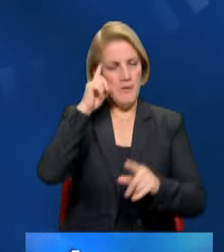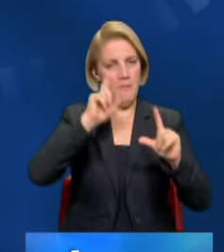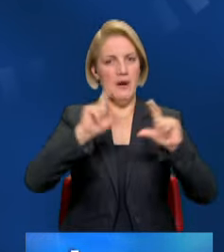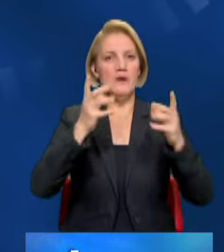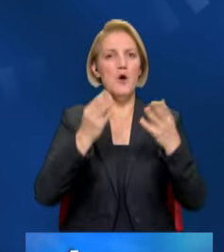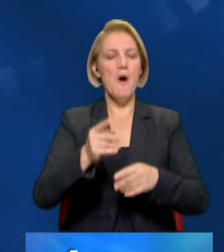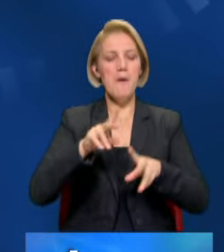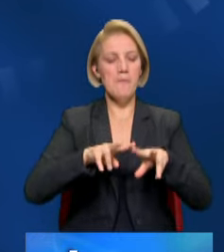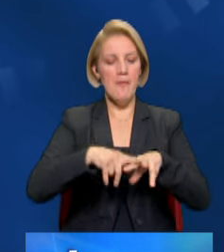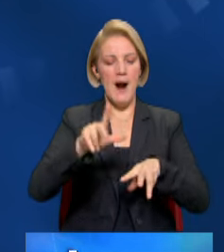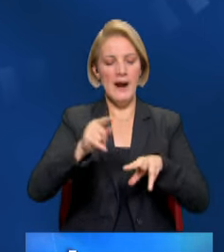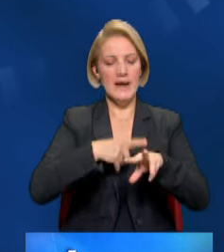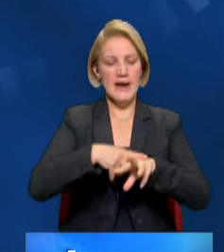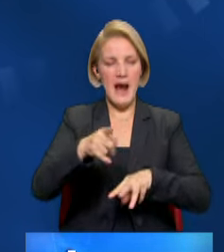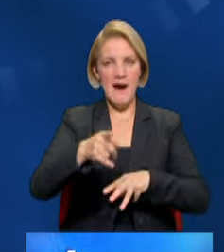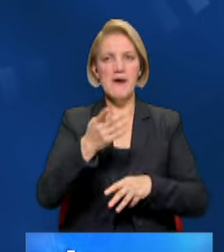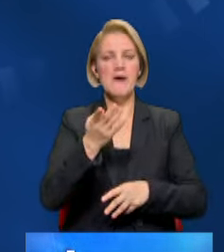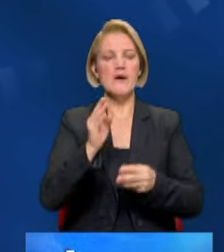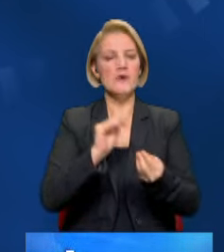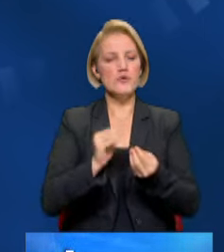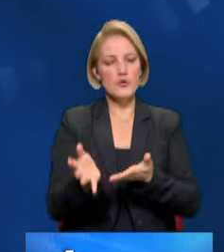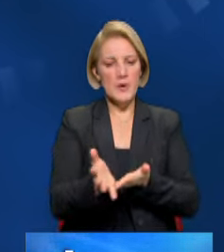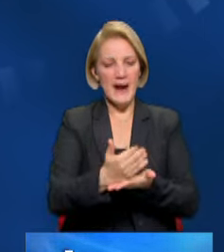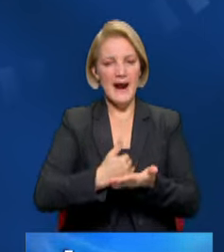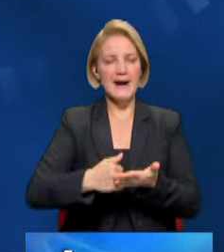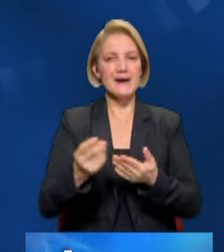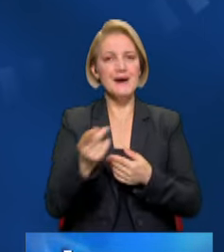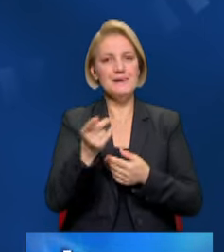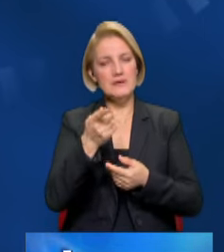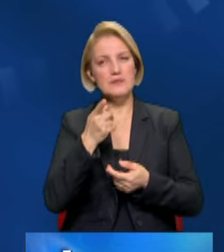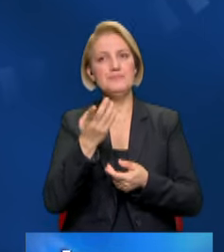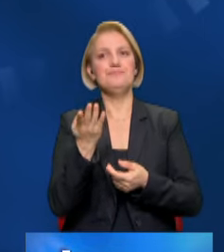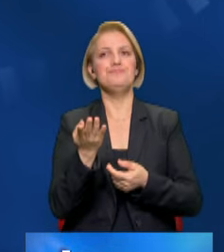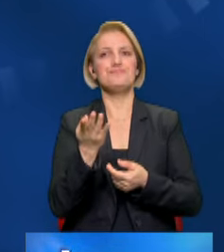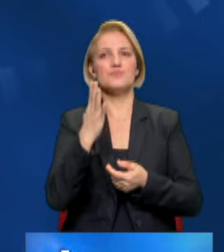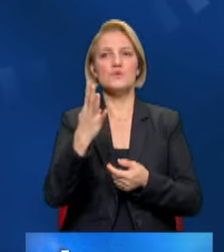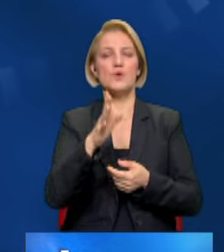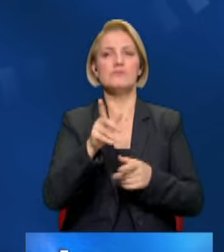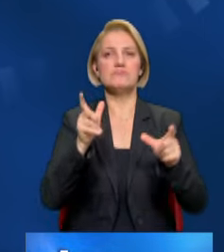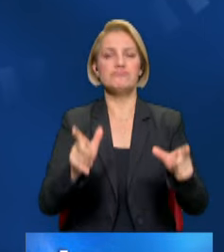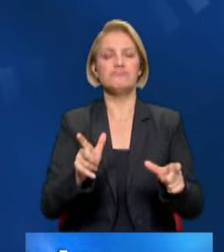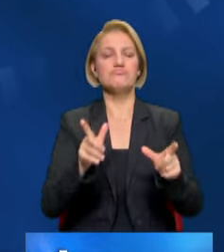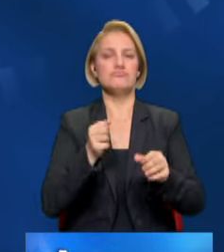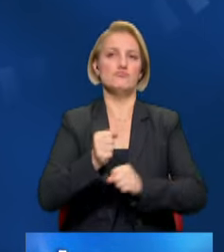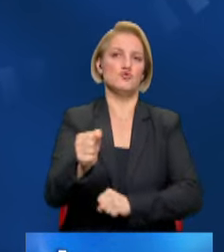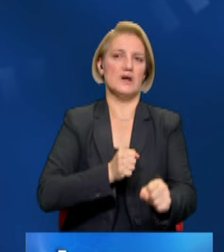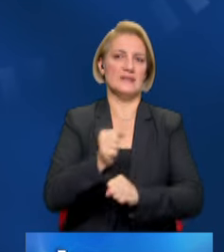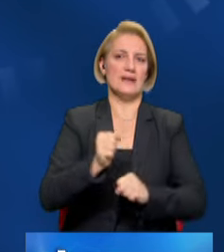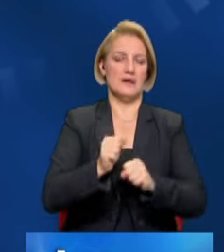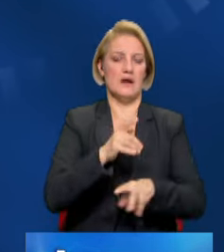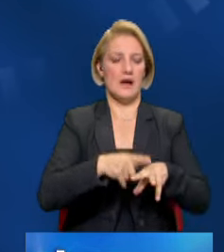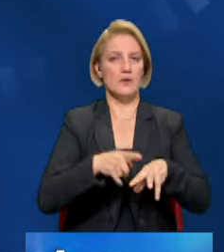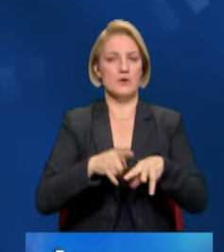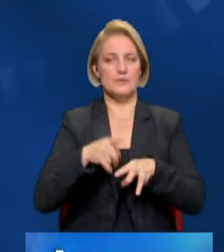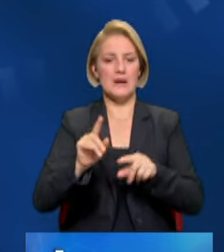olacak. Maliyeden yasa dışı bahis ve suç gelirlerinin aklanmasıyla dört koldan mücadele diyor Anadolu